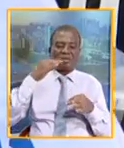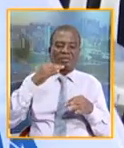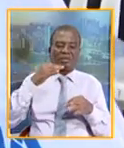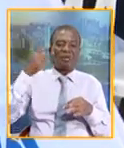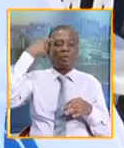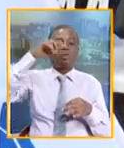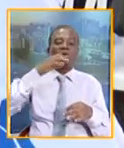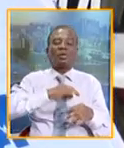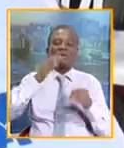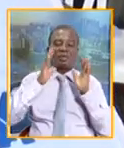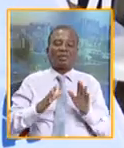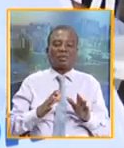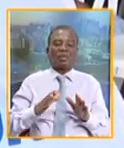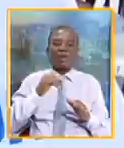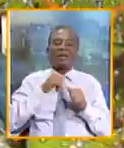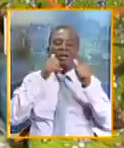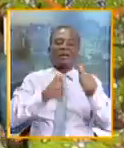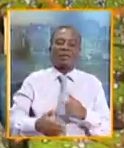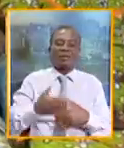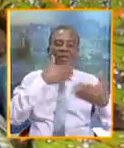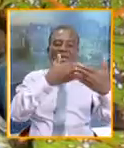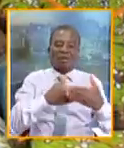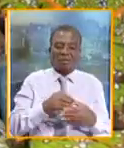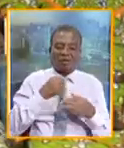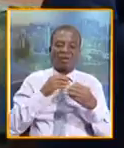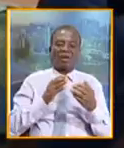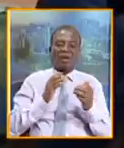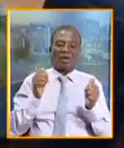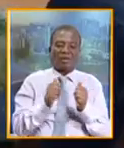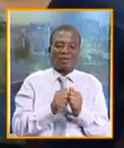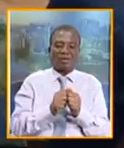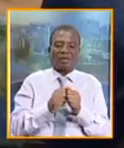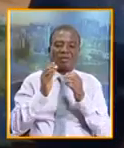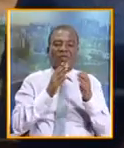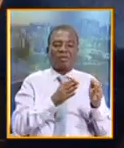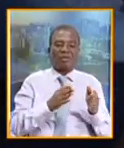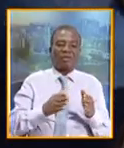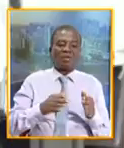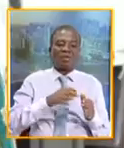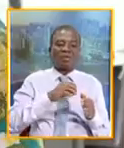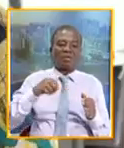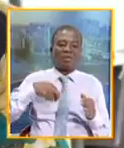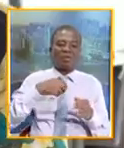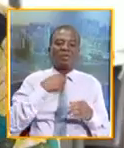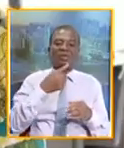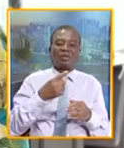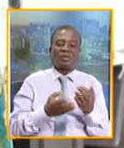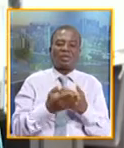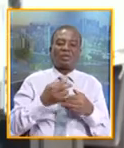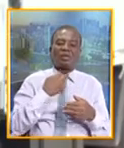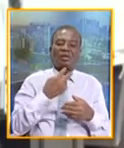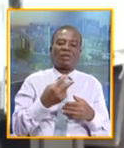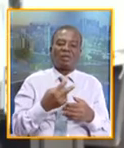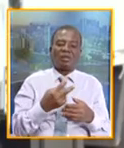pour les bénéficiaires, ces dons arrivent à point nommé avec le début effectif des pluies. Les producteurs à ma voix